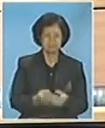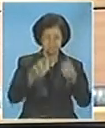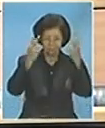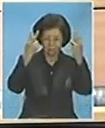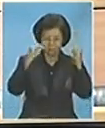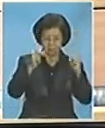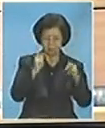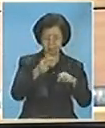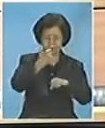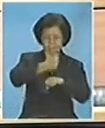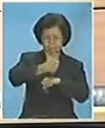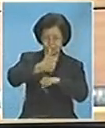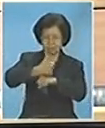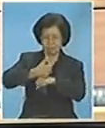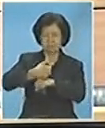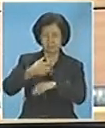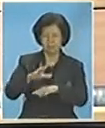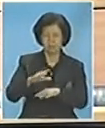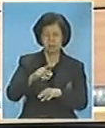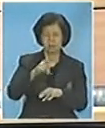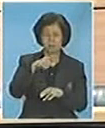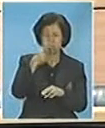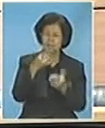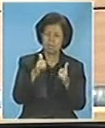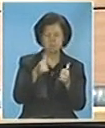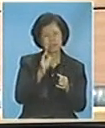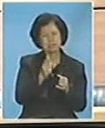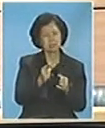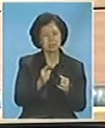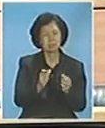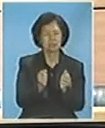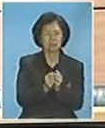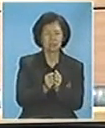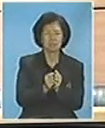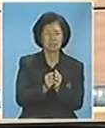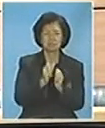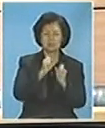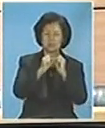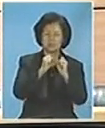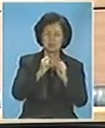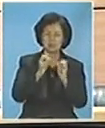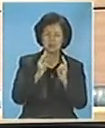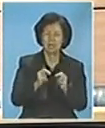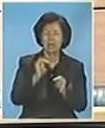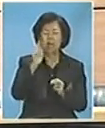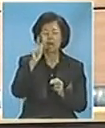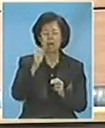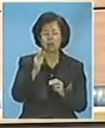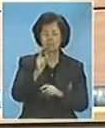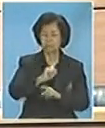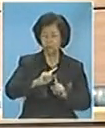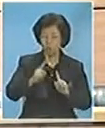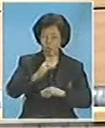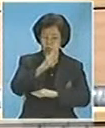นผู้ใหญ่ท่านอาจจะพูดทีเล่นทีจริงกับบรรดาสื่อมวลชนแต่ว่าหนังสือพิมพ์เอามาลงครับเป็นรายงานข่